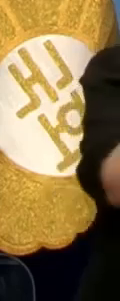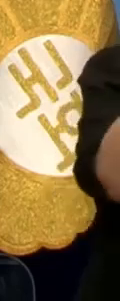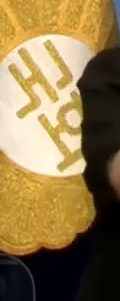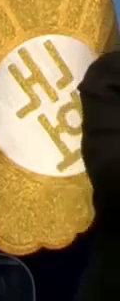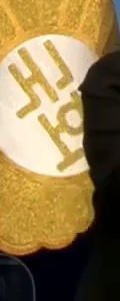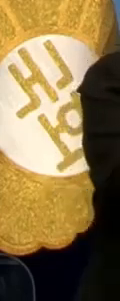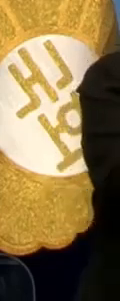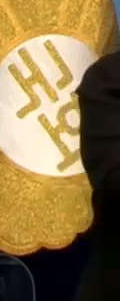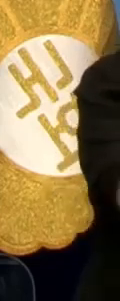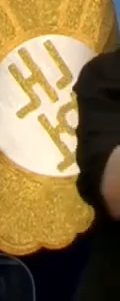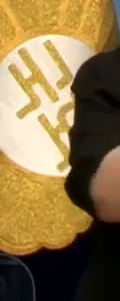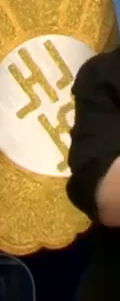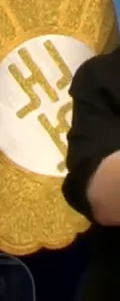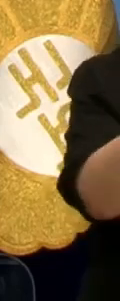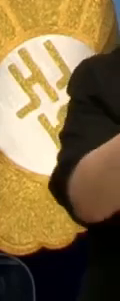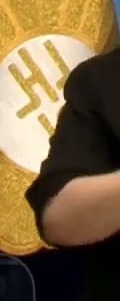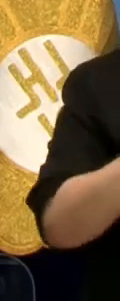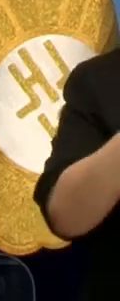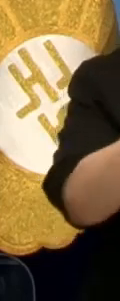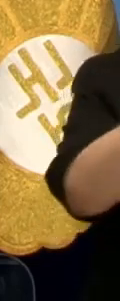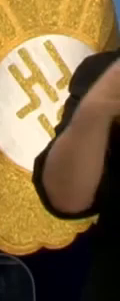합니다. 이를 위해서